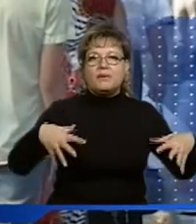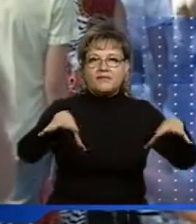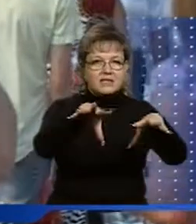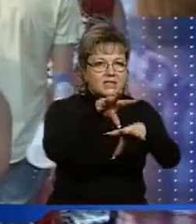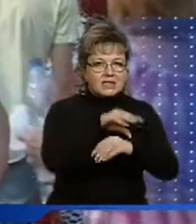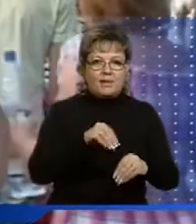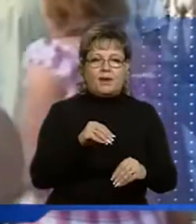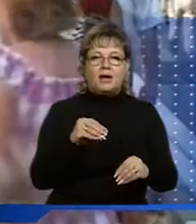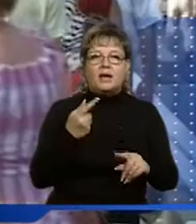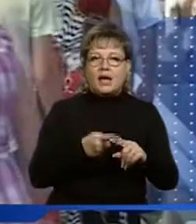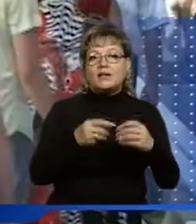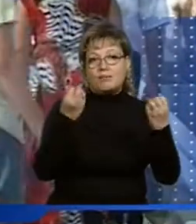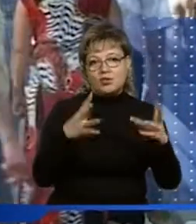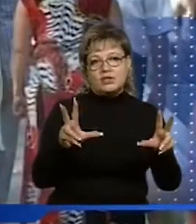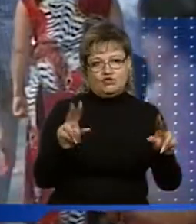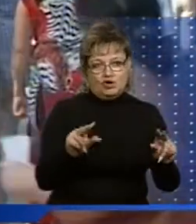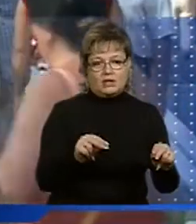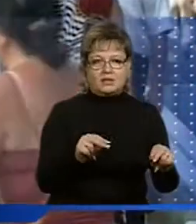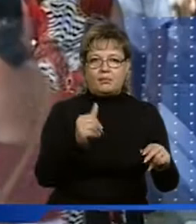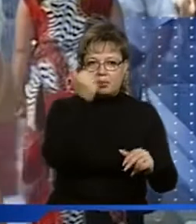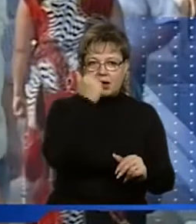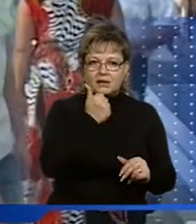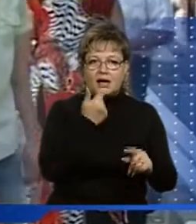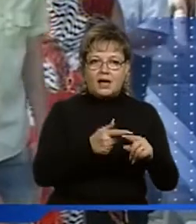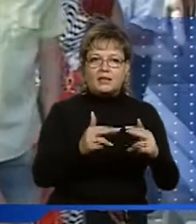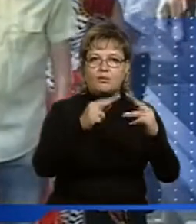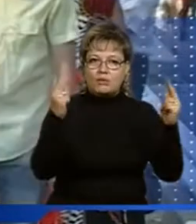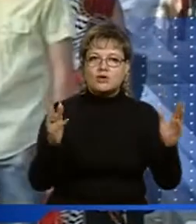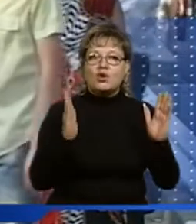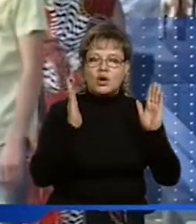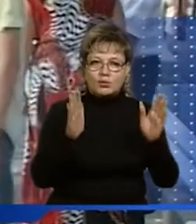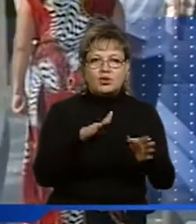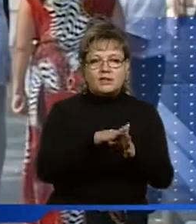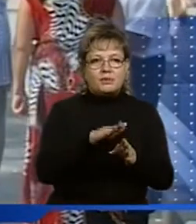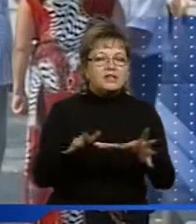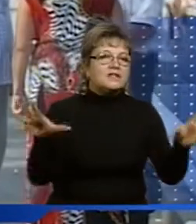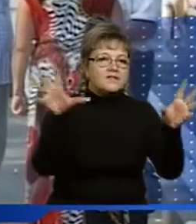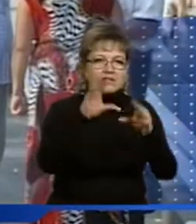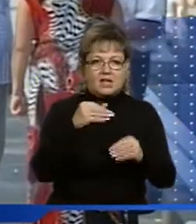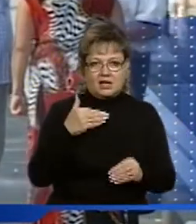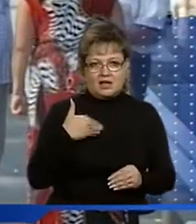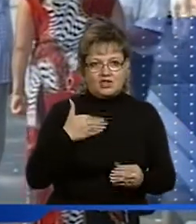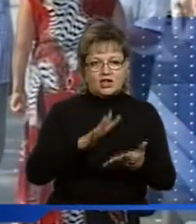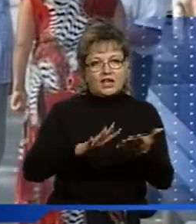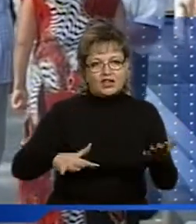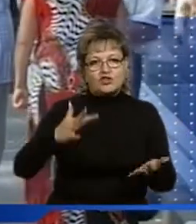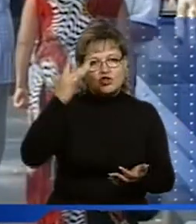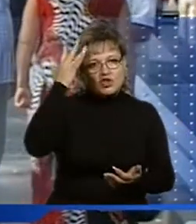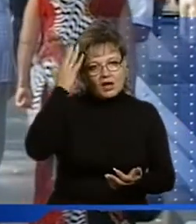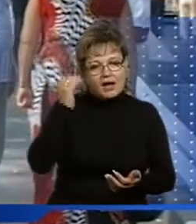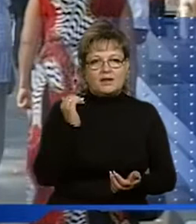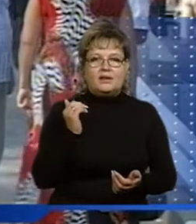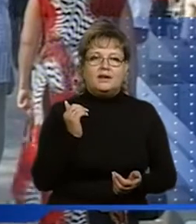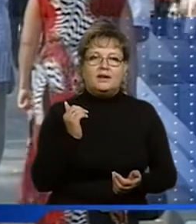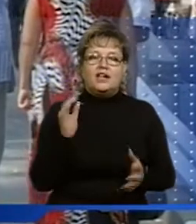всем, потому что это просто счастье. Благодаря этому мосту будут исполняться все наши дальнейшие желания